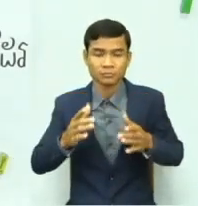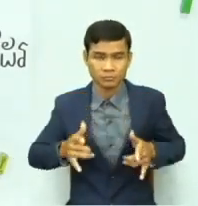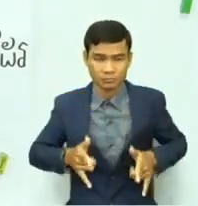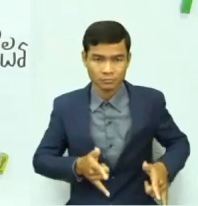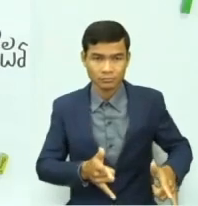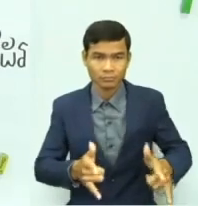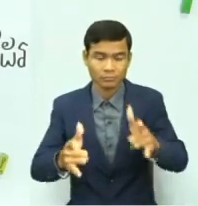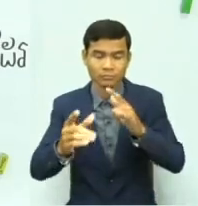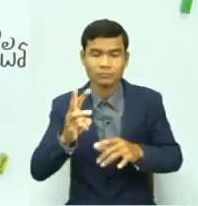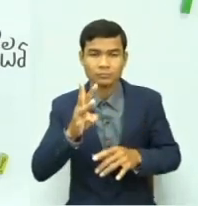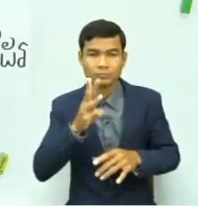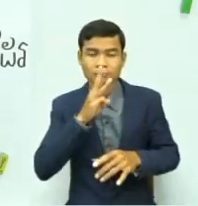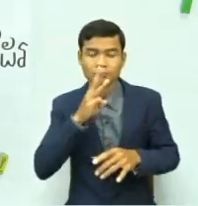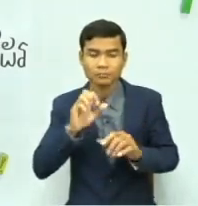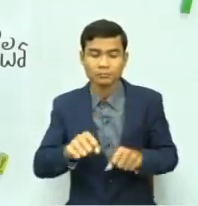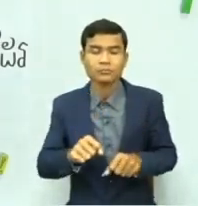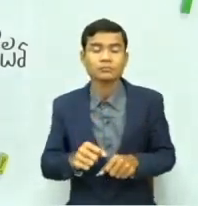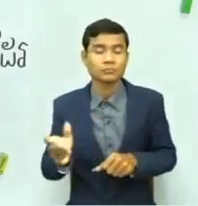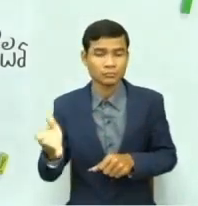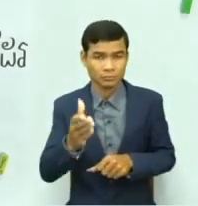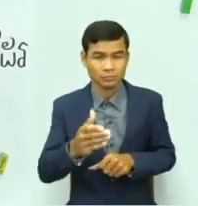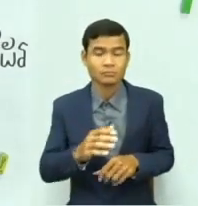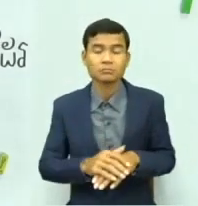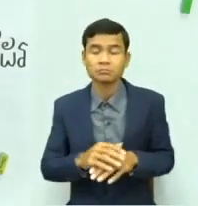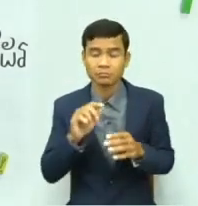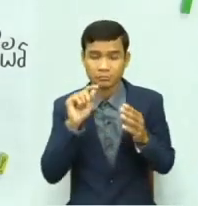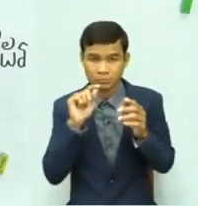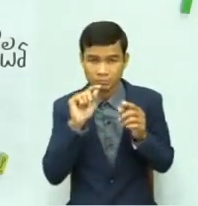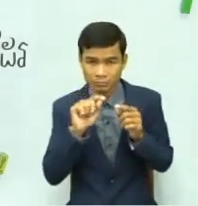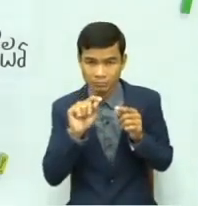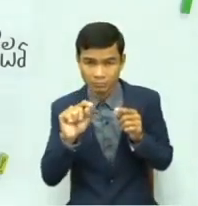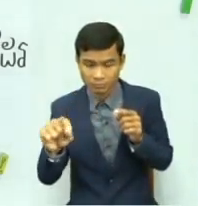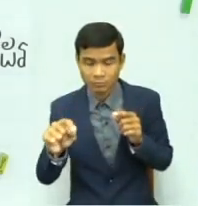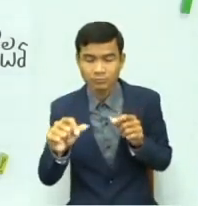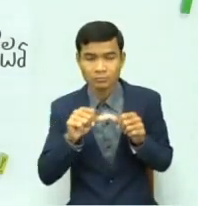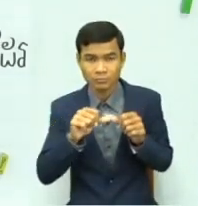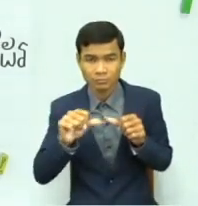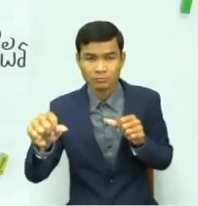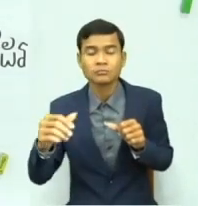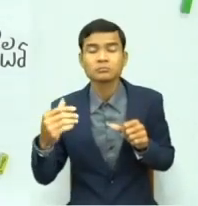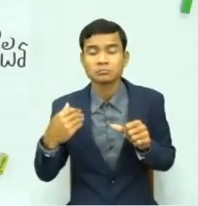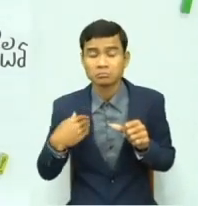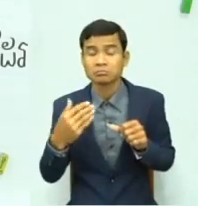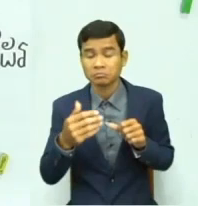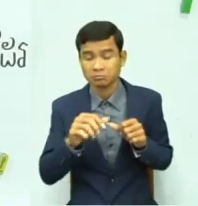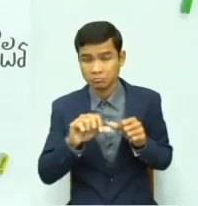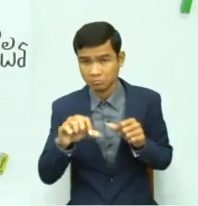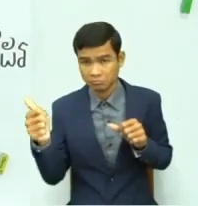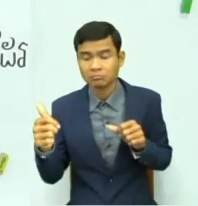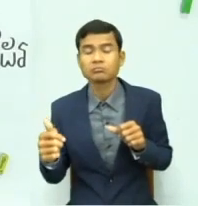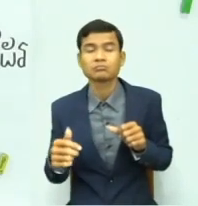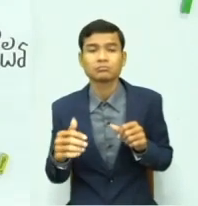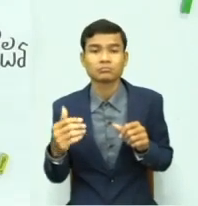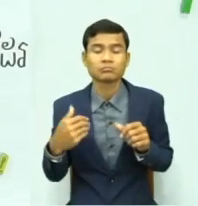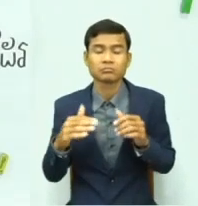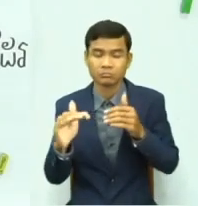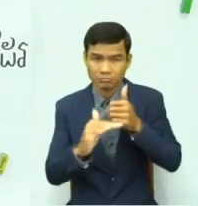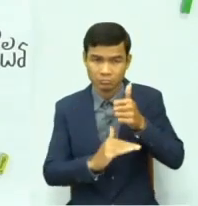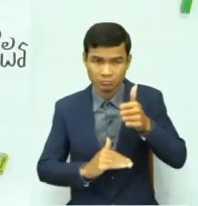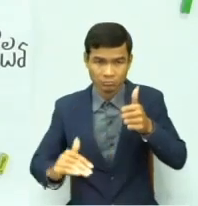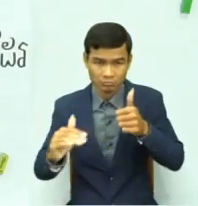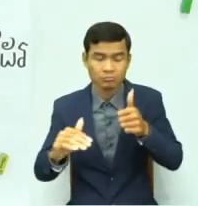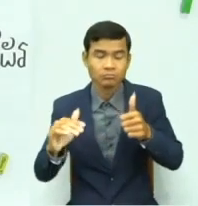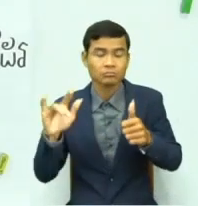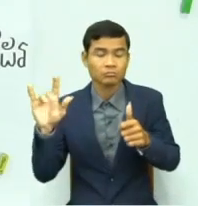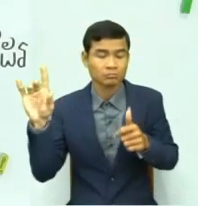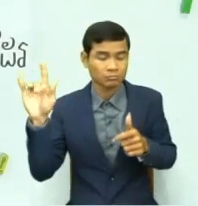tập chán chắc nơi, nè cụ đã ở trật to tiền nó cứ miên này tha cứ nâu miên tiền chặt đôi chỉ miên đôi chỉ nơi xuân cả sệt